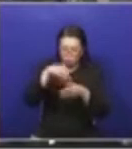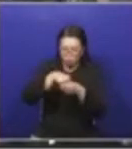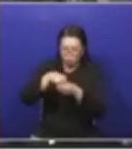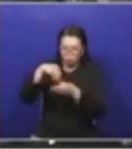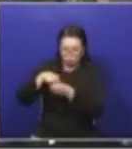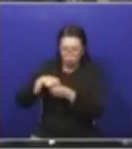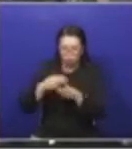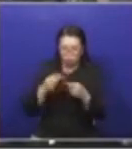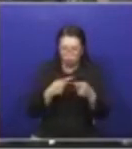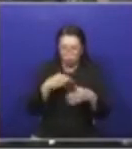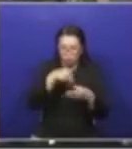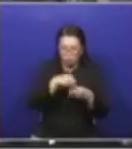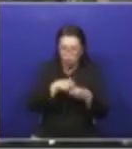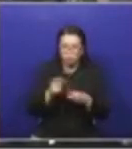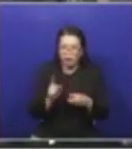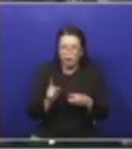จะทำให้ขยะพลาสติกเพิ่มขึ้นมาหลายเท่าตัว